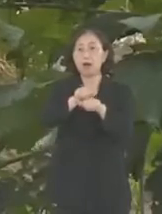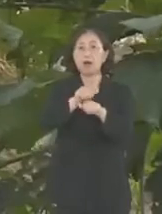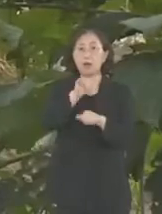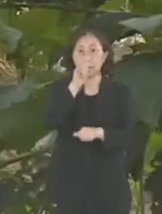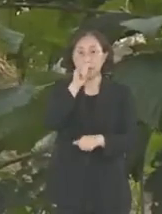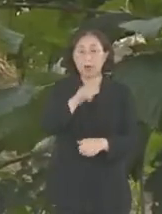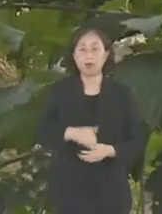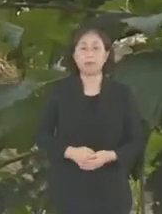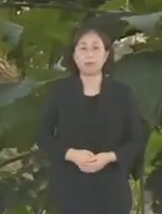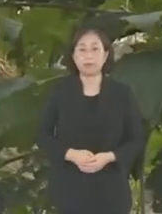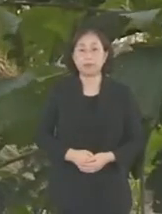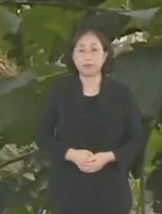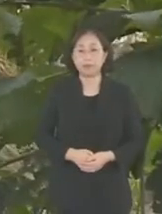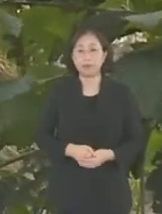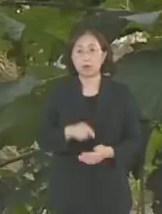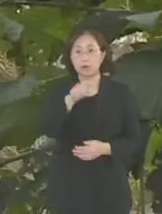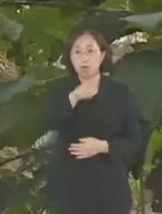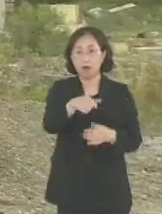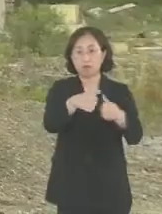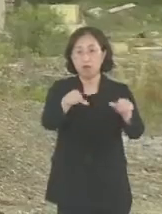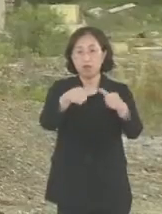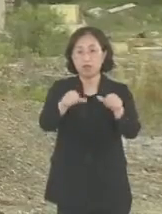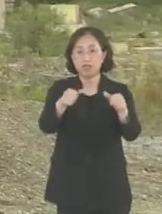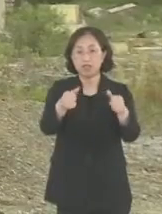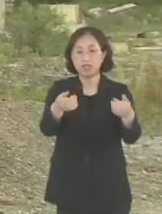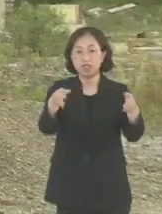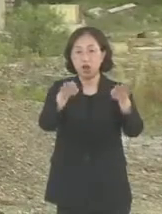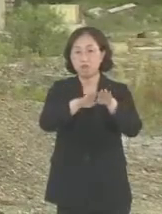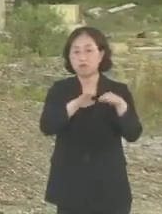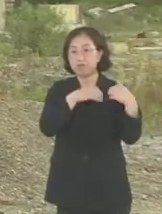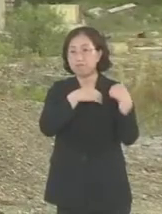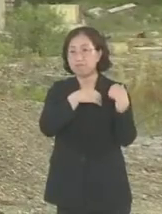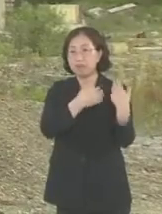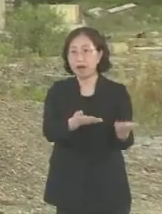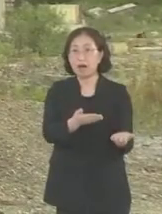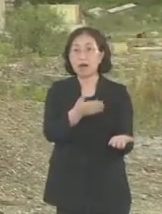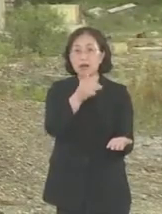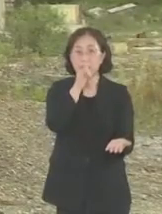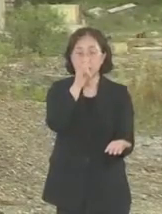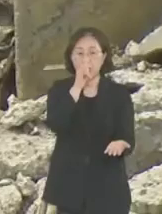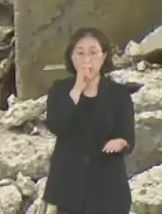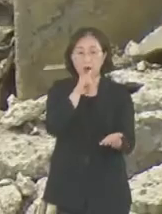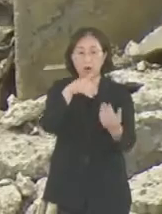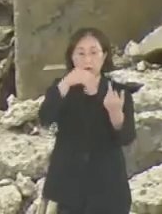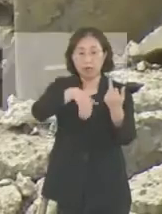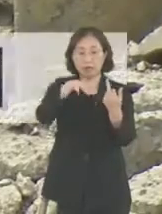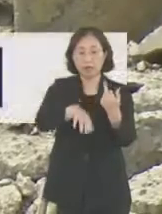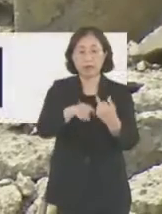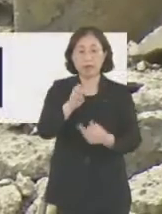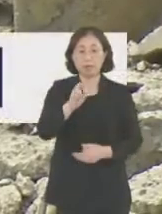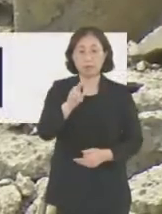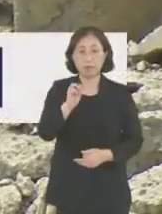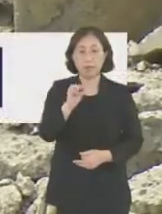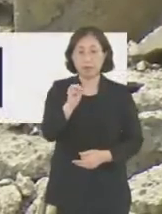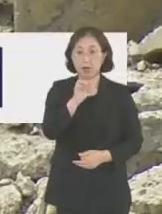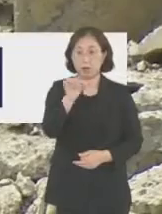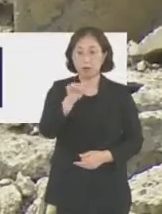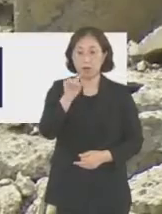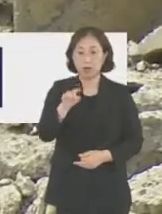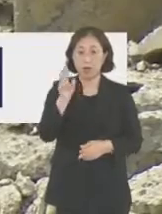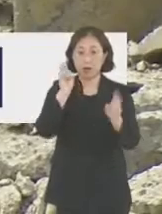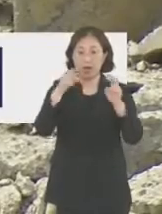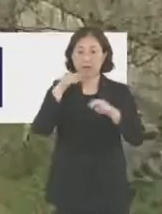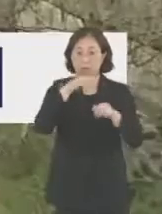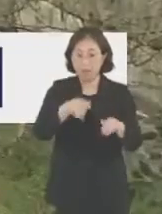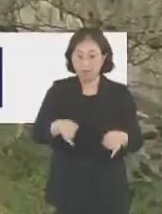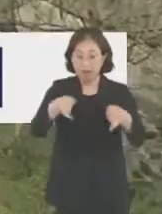쌓여 있습니다. 앞에는 부서진 건물이 흉물스럽게 방치돼 있습니다. 이 채석장은 32만 제곱미터 규모로 기업이